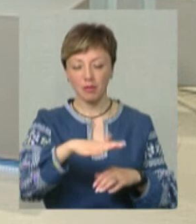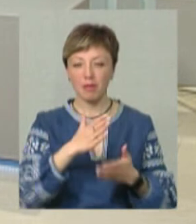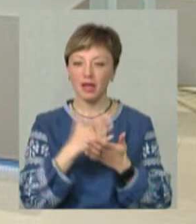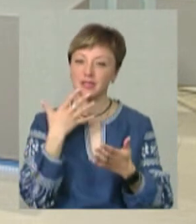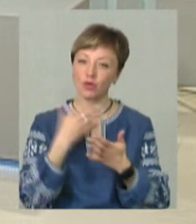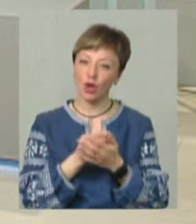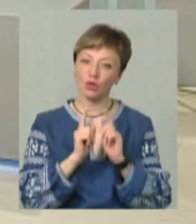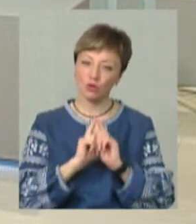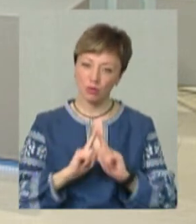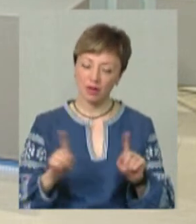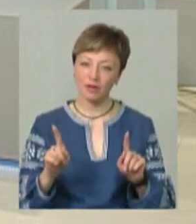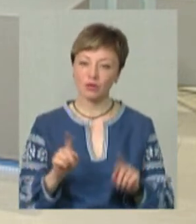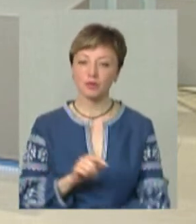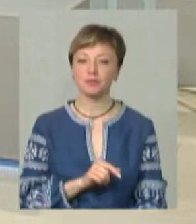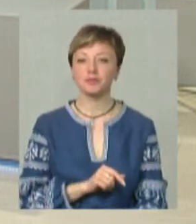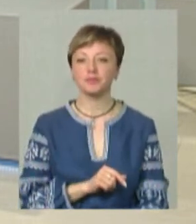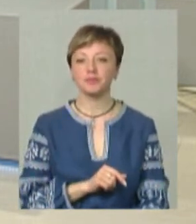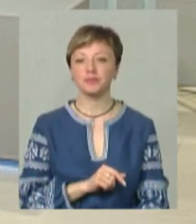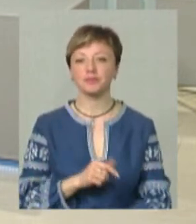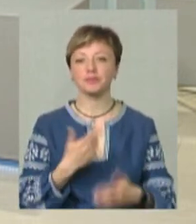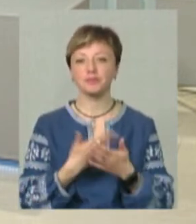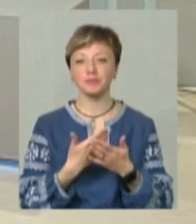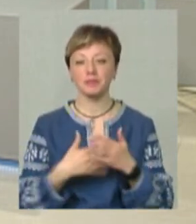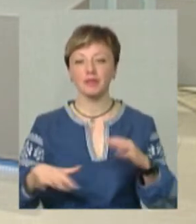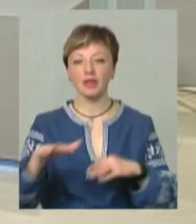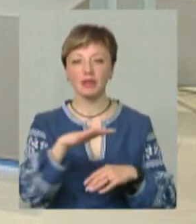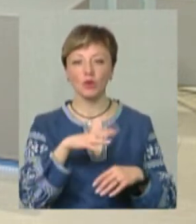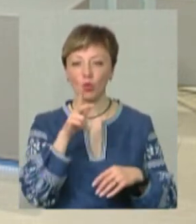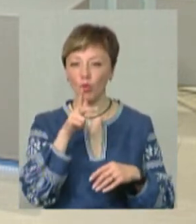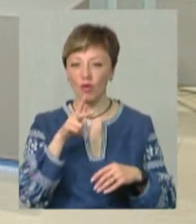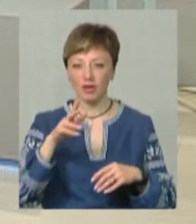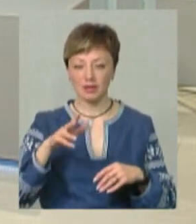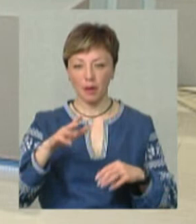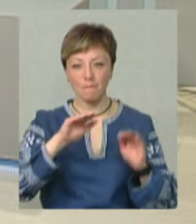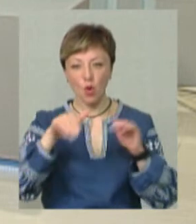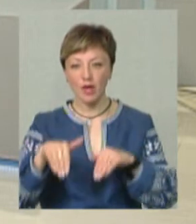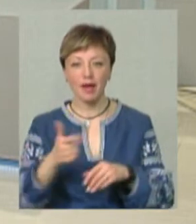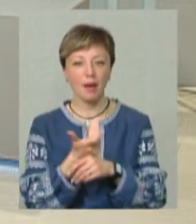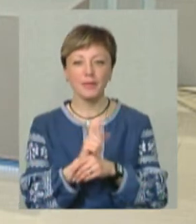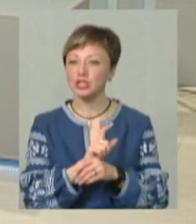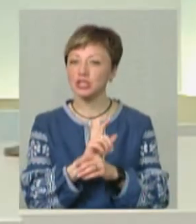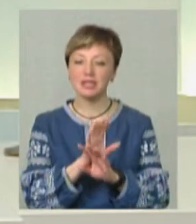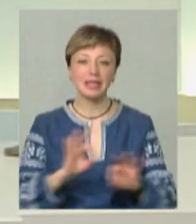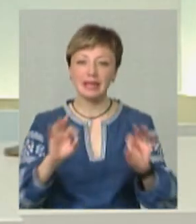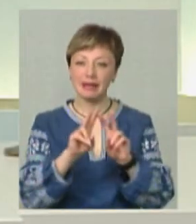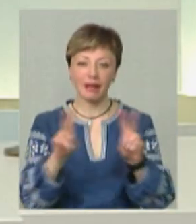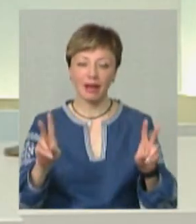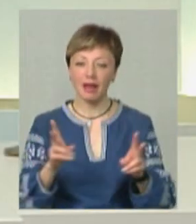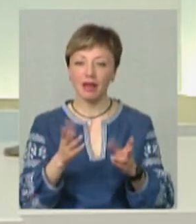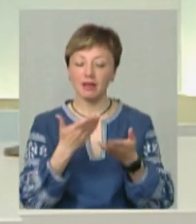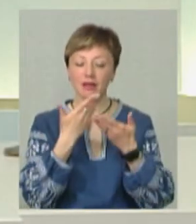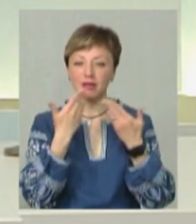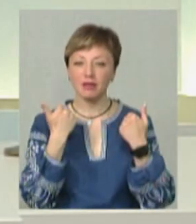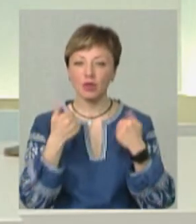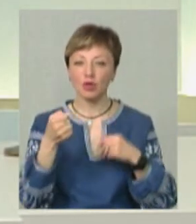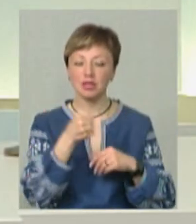якісь свої особливості. Тобто, до прикладу, на території Буковинського Поділля більше ніде, тільки там носили так